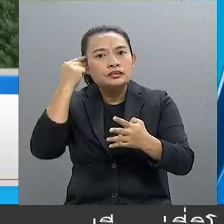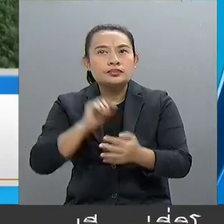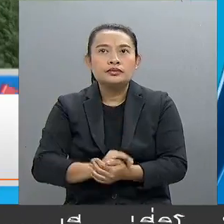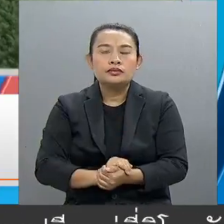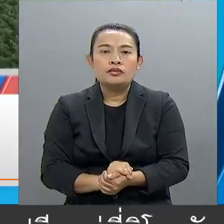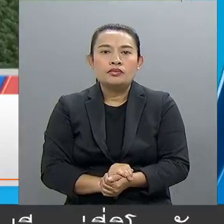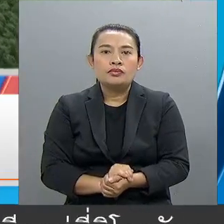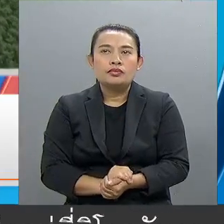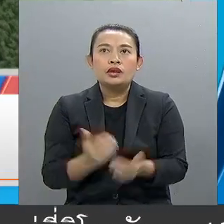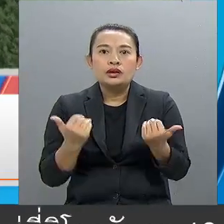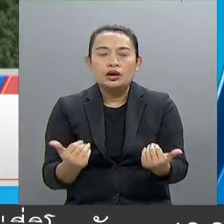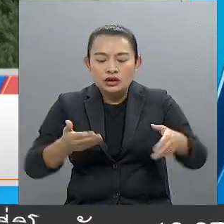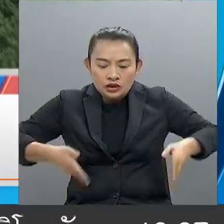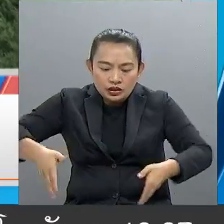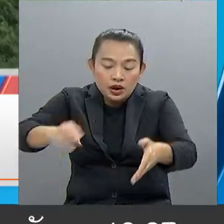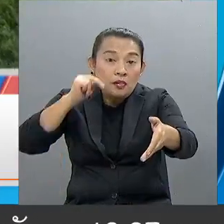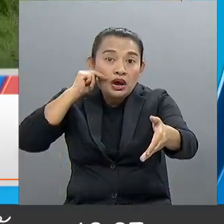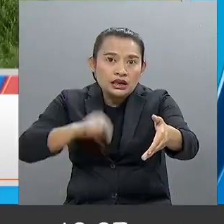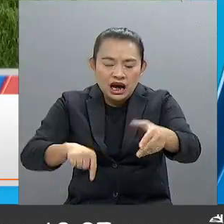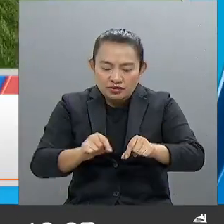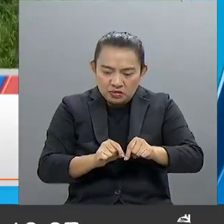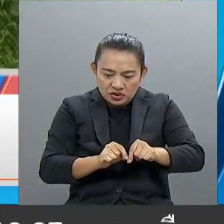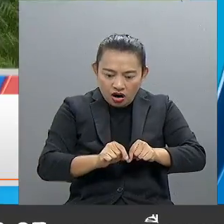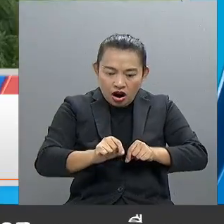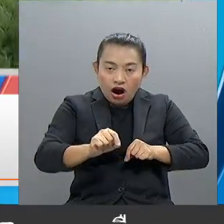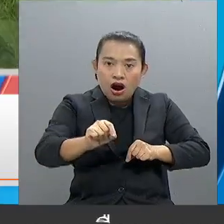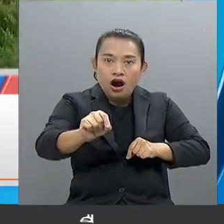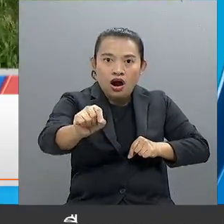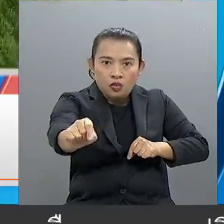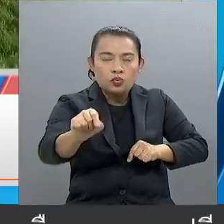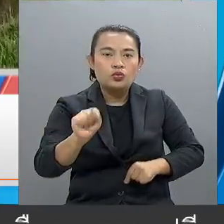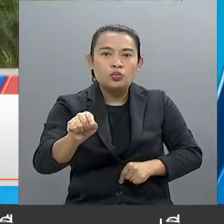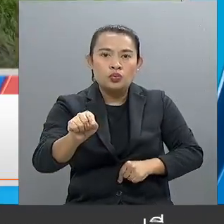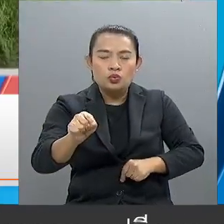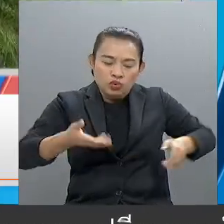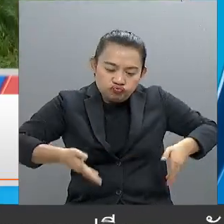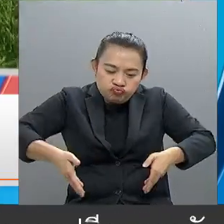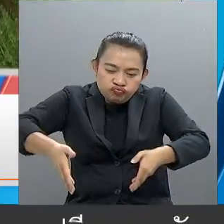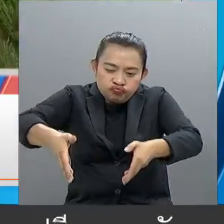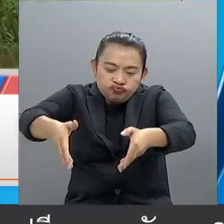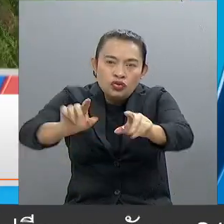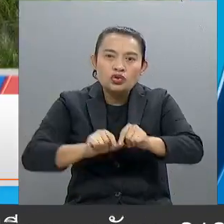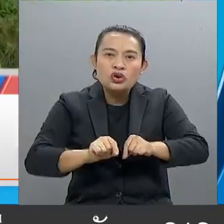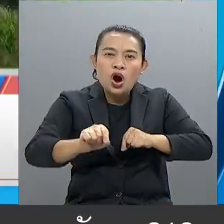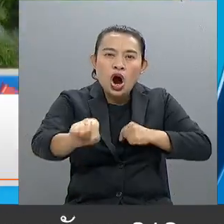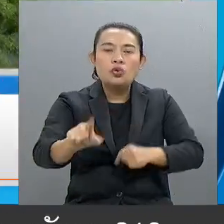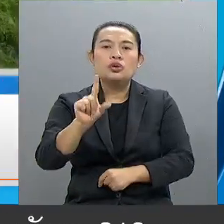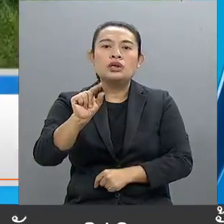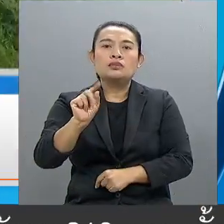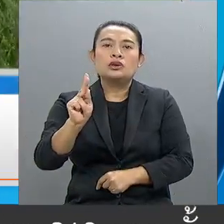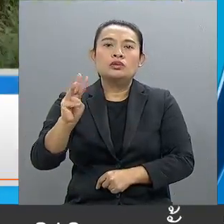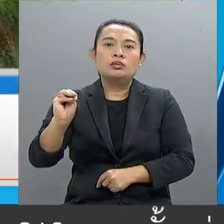ามเนี่ยมันยาวนะช่วงที่มีปัญหานี้ก็ยาวถึง20กิโลอันที่สองนะครับน้ำไม่มีน